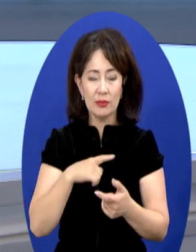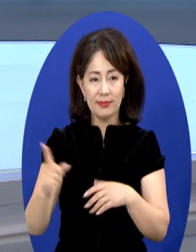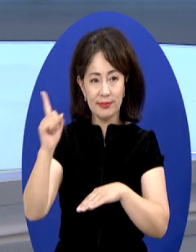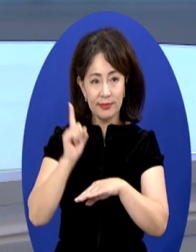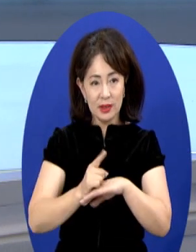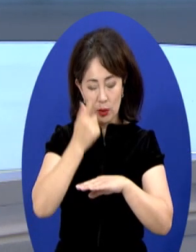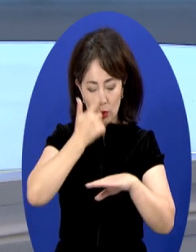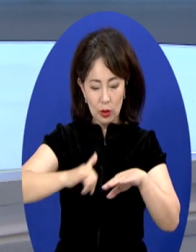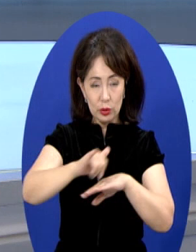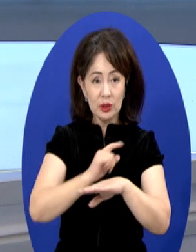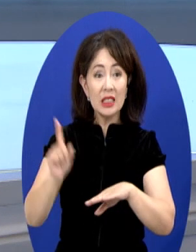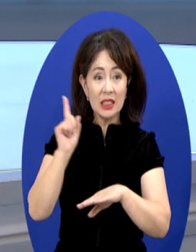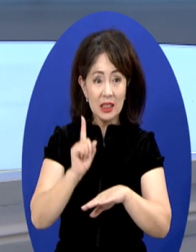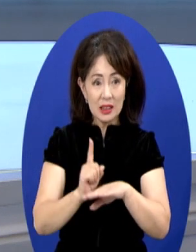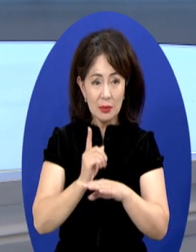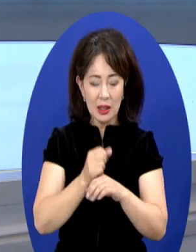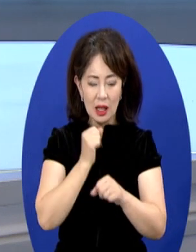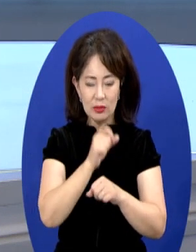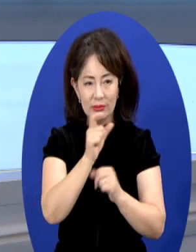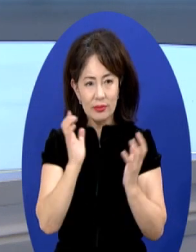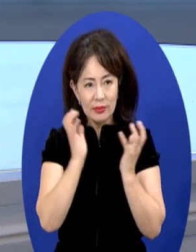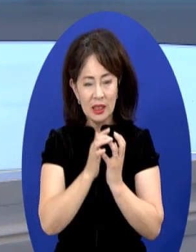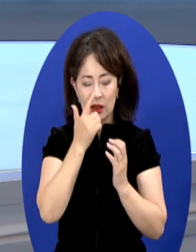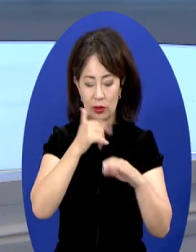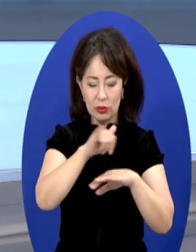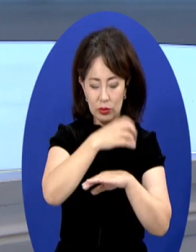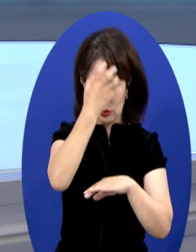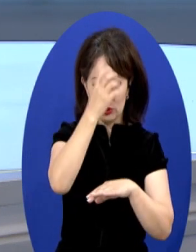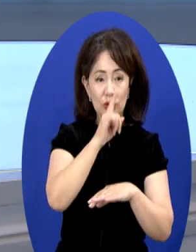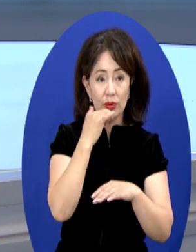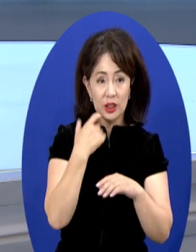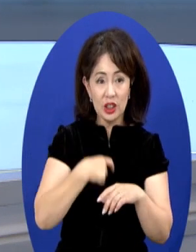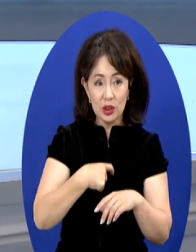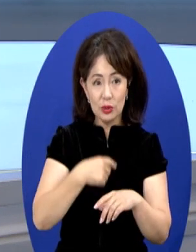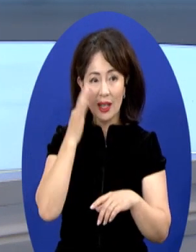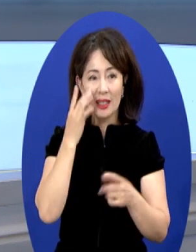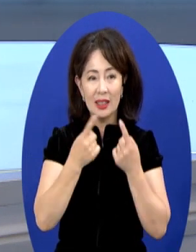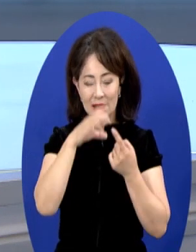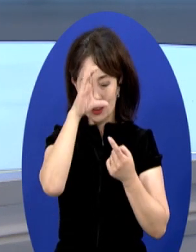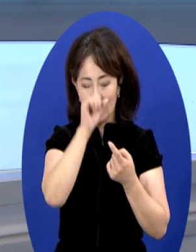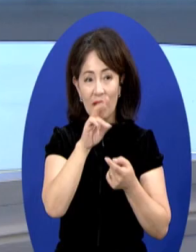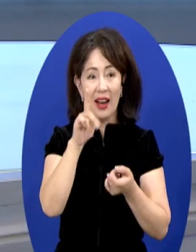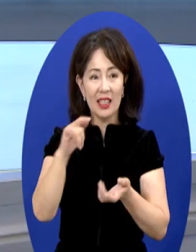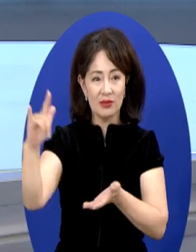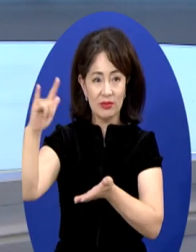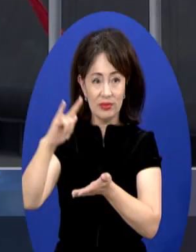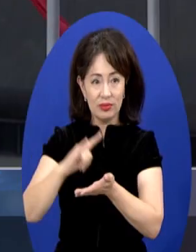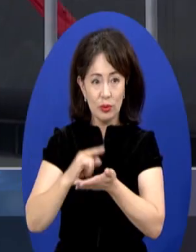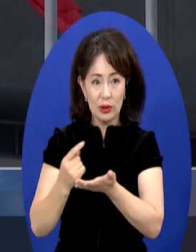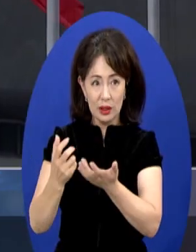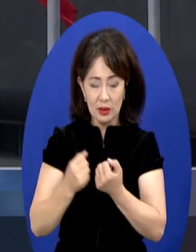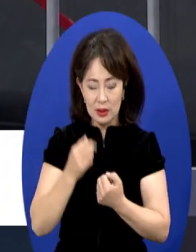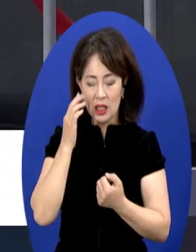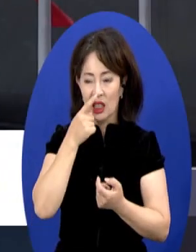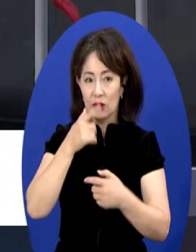өнөөдөр хэллээ. За хоёр талын албаны хүмүүс бүгд найрамдах хятад ард улсын төрийн зөвлөлийн гишүүн бөгөөд гадаад хэргийн сайд Ван Иг нэг сонгоцно бодлоо дуутлаа. Бүгд